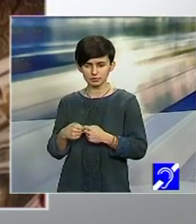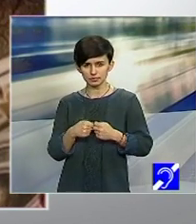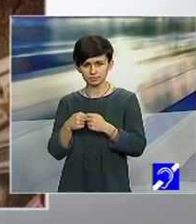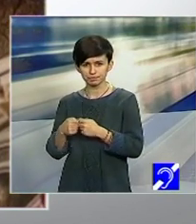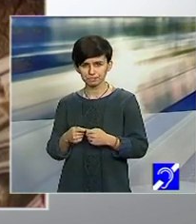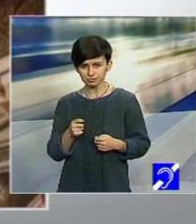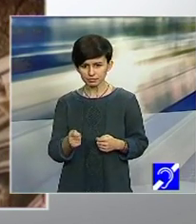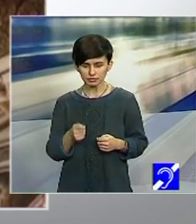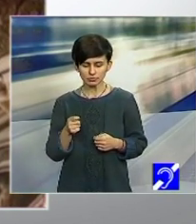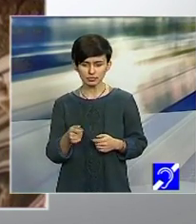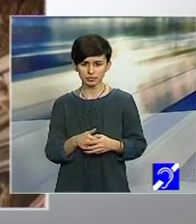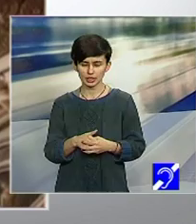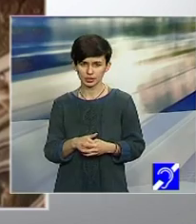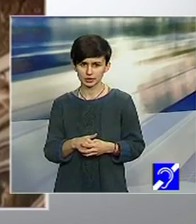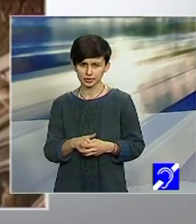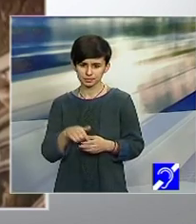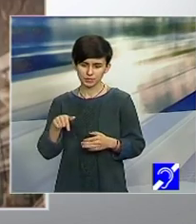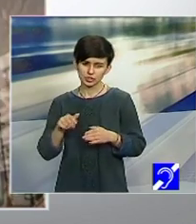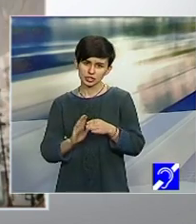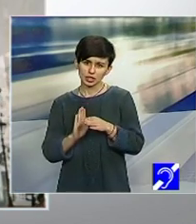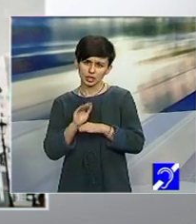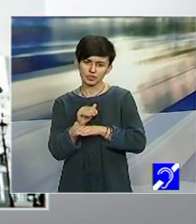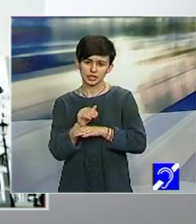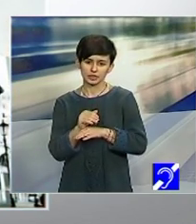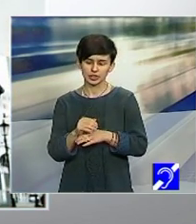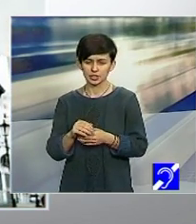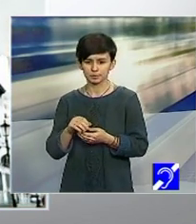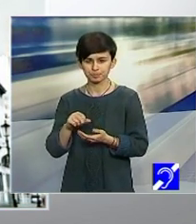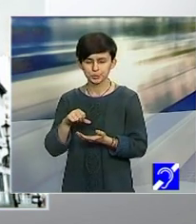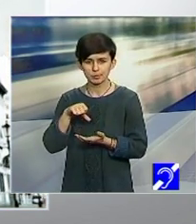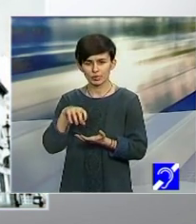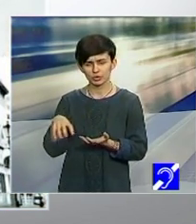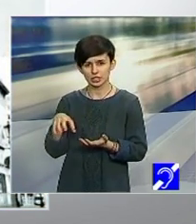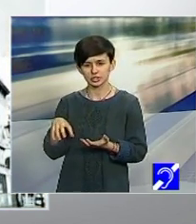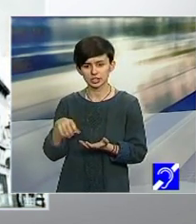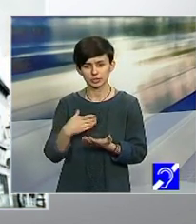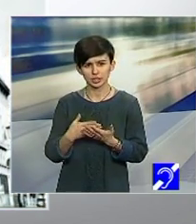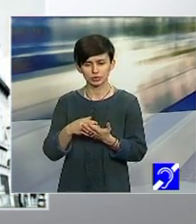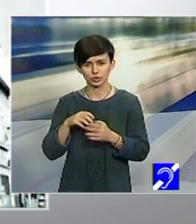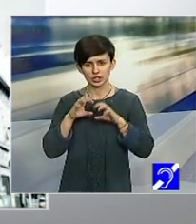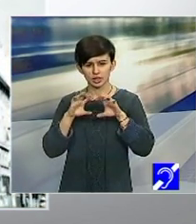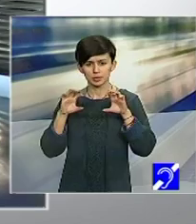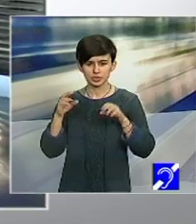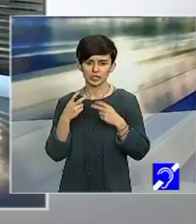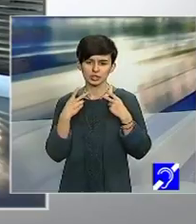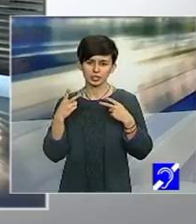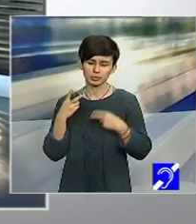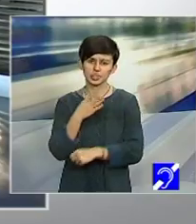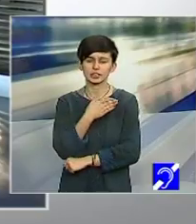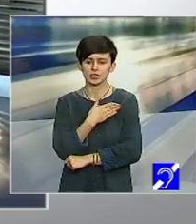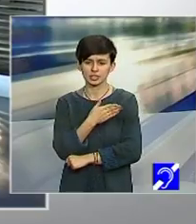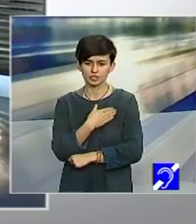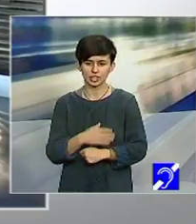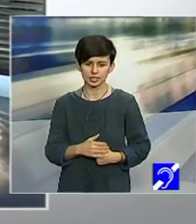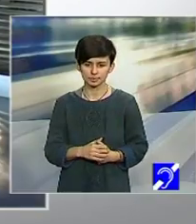și acum va deveni sediu pentru un muzeu de importanță națională. Care ar fi această importanță?